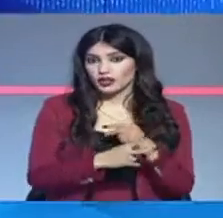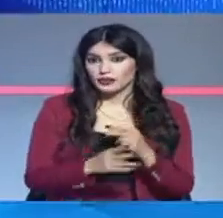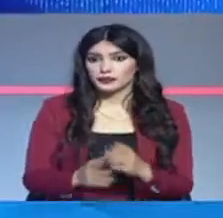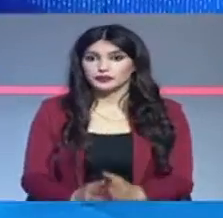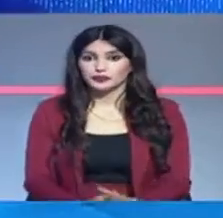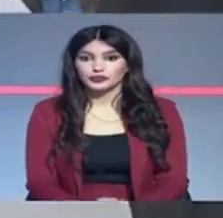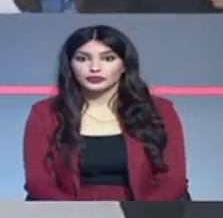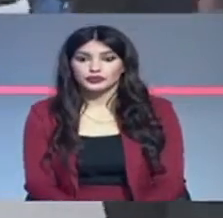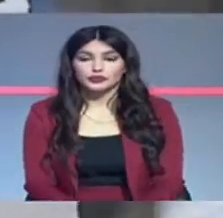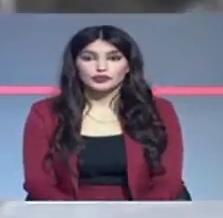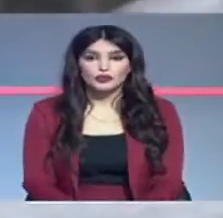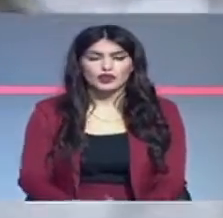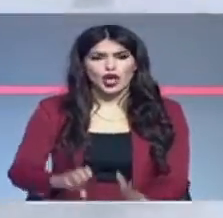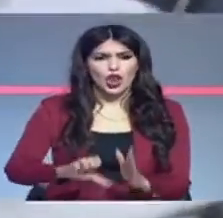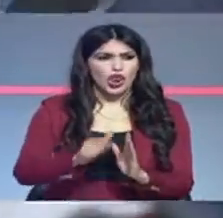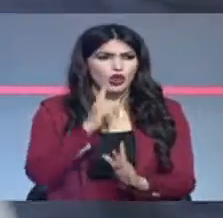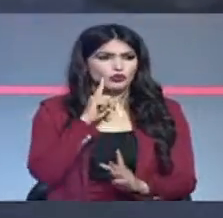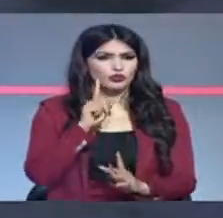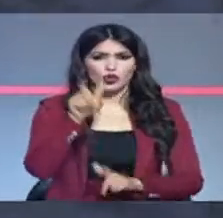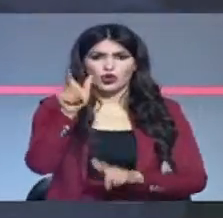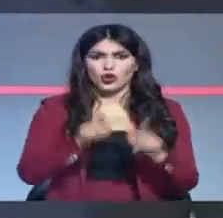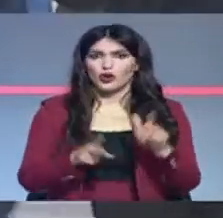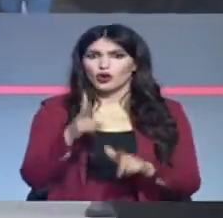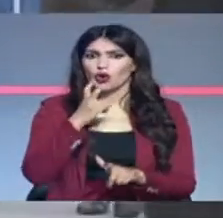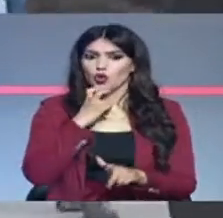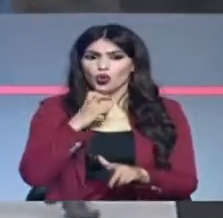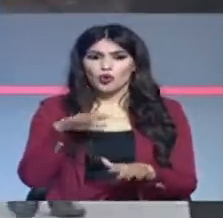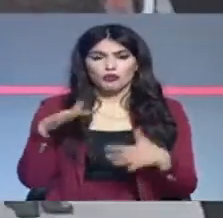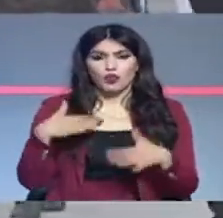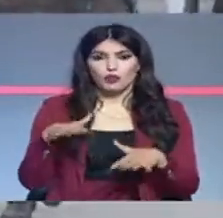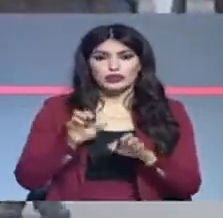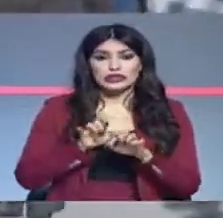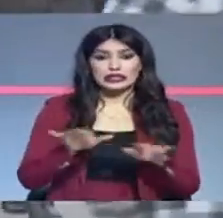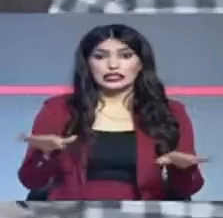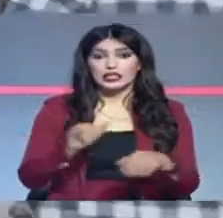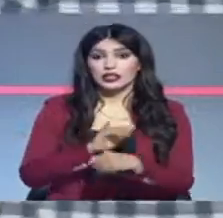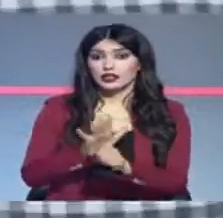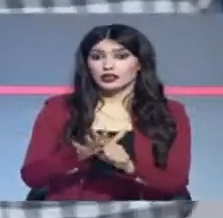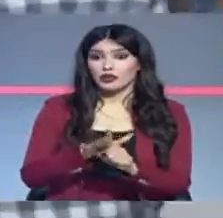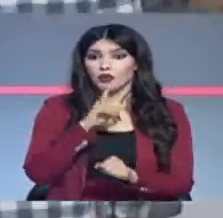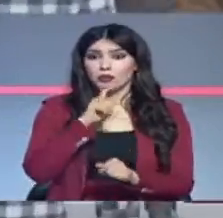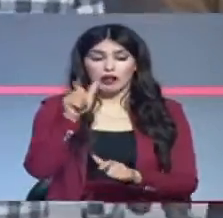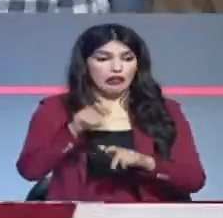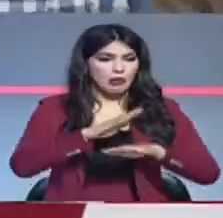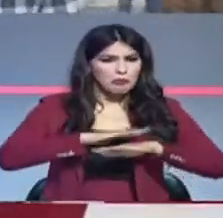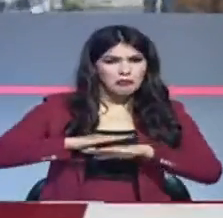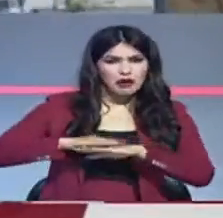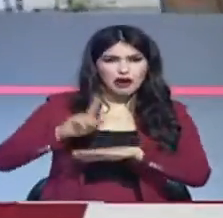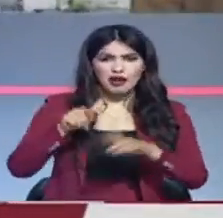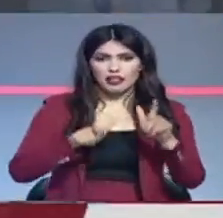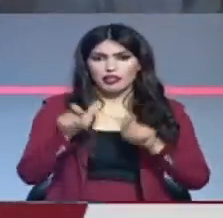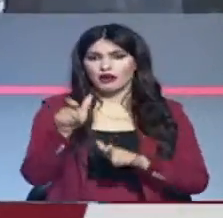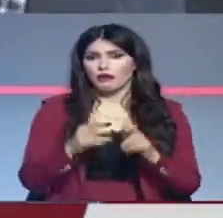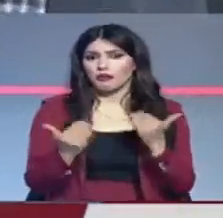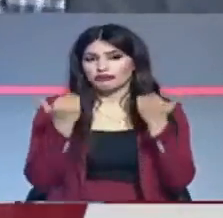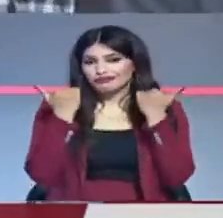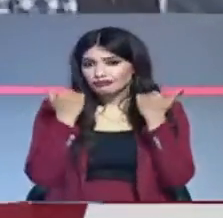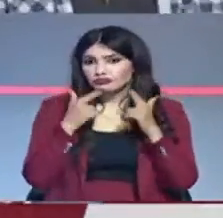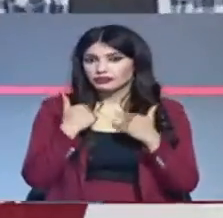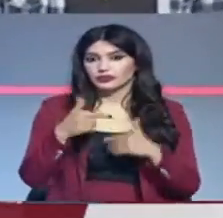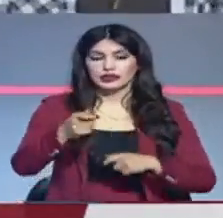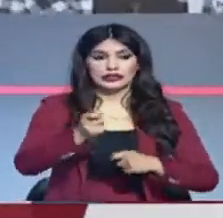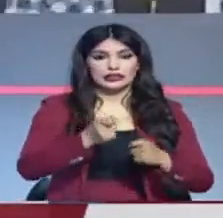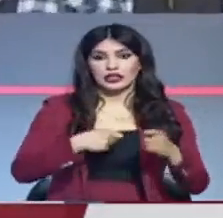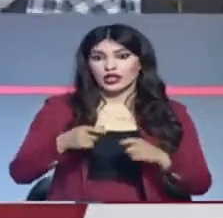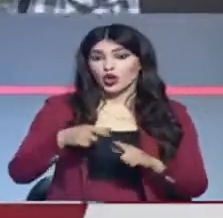في الوهله الاولى قد تخالف فيروس كورونا ماض بعيد في تونس لا تصرفا تلقائيه لاغلب الناس المتحركين في الفضاء العام